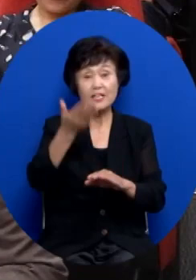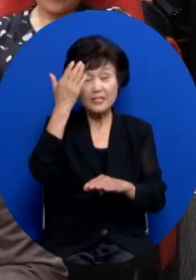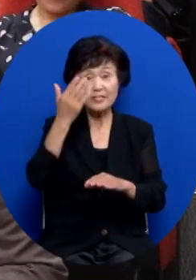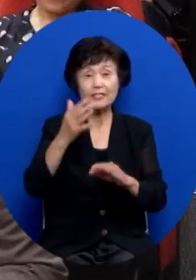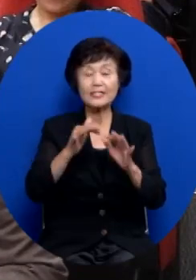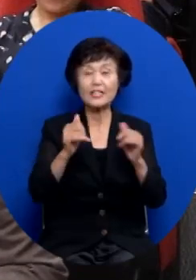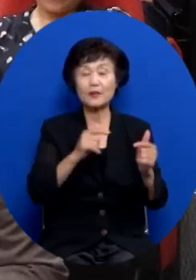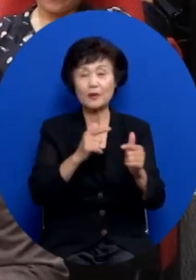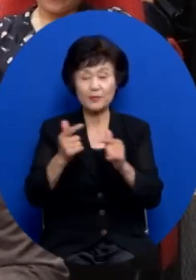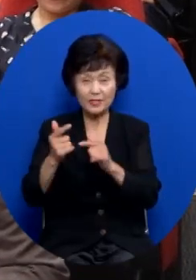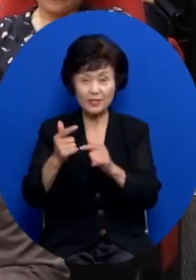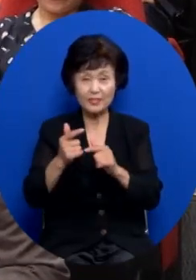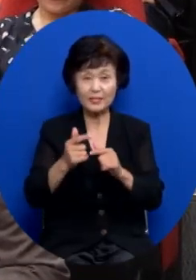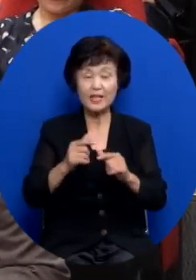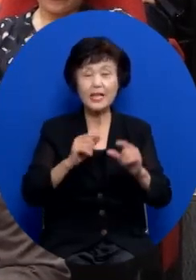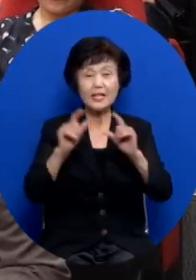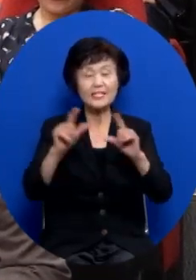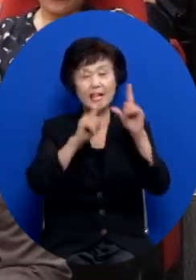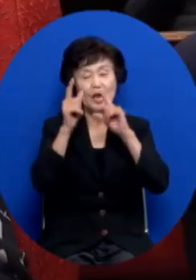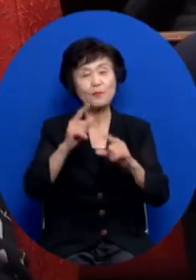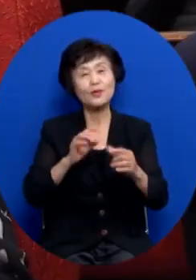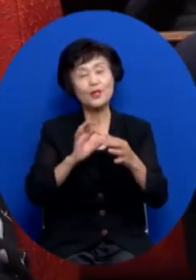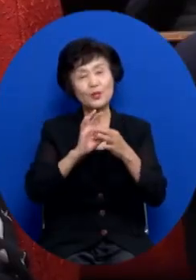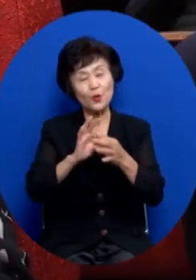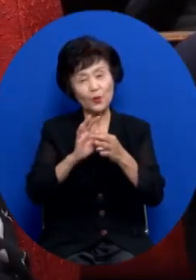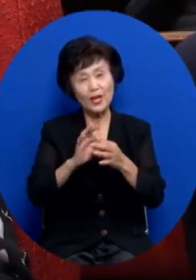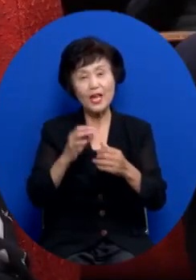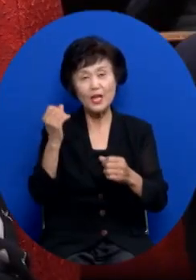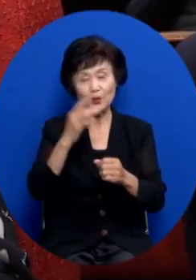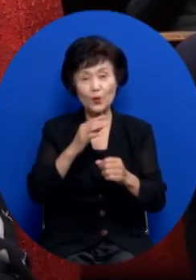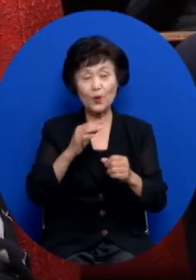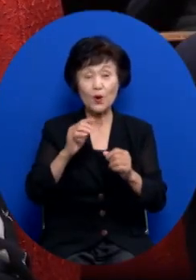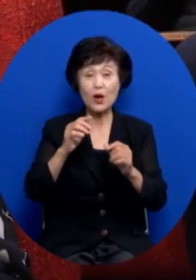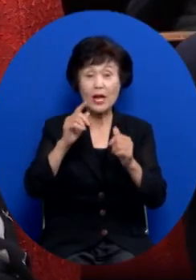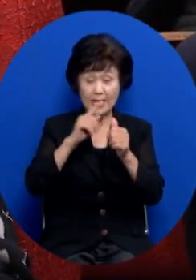자기비움과 이웃섬김의 삶을 통한 사회생태윤리적 실천을 방문했습니다